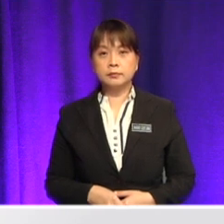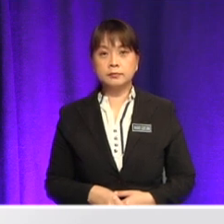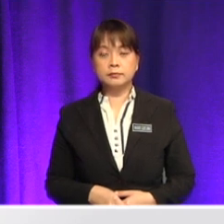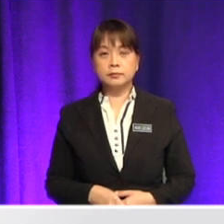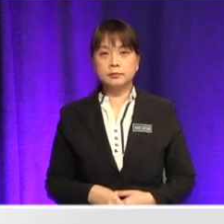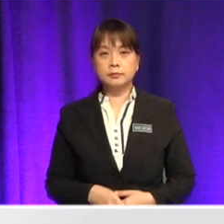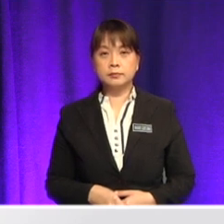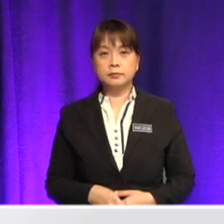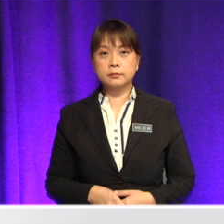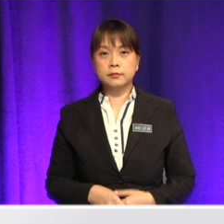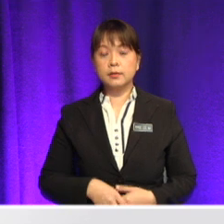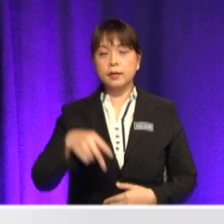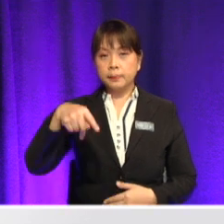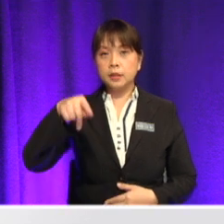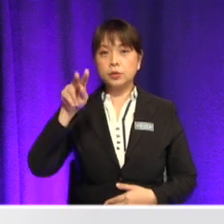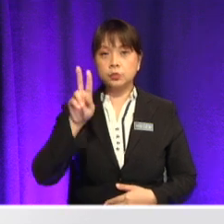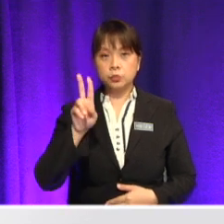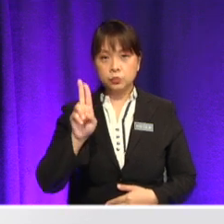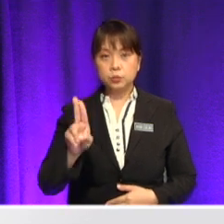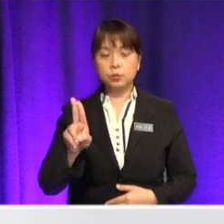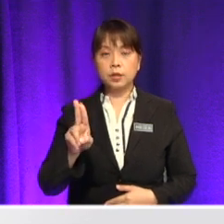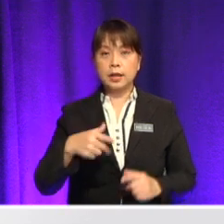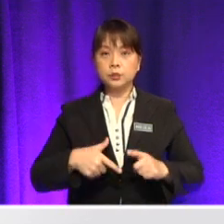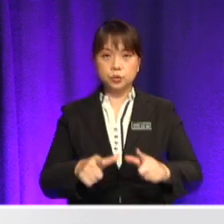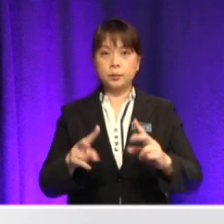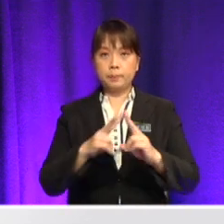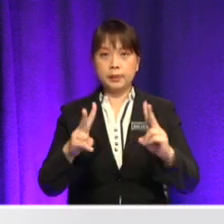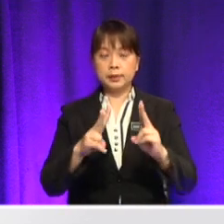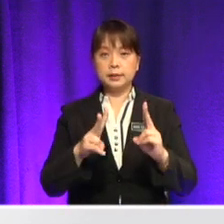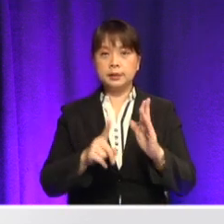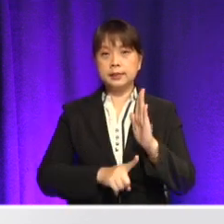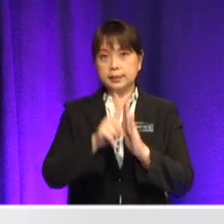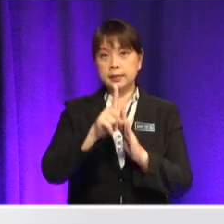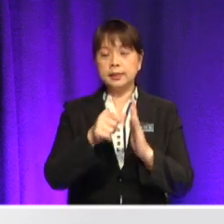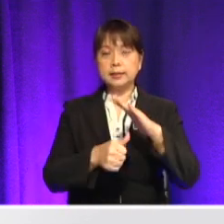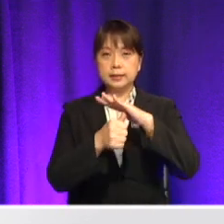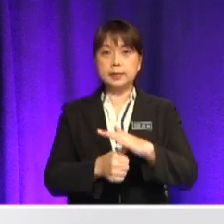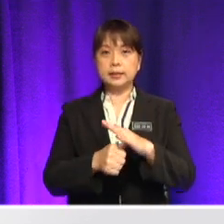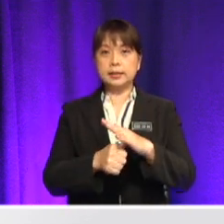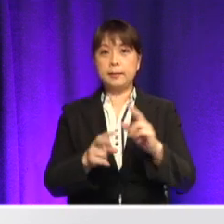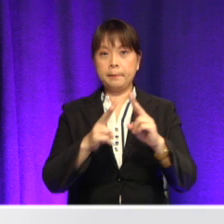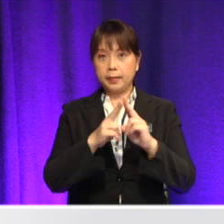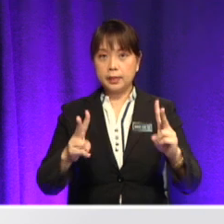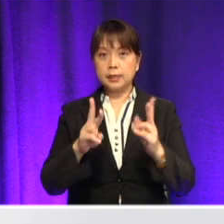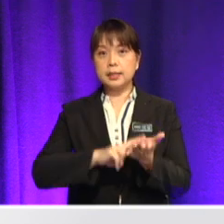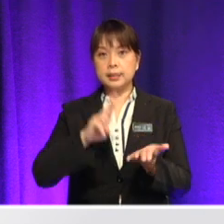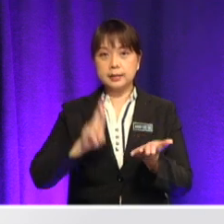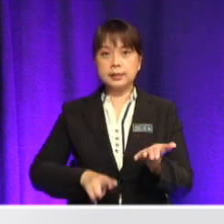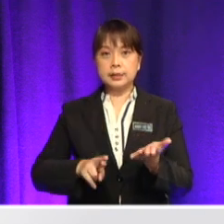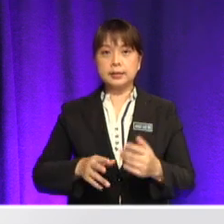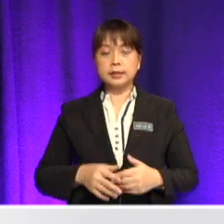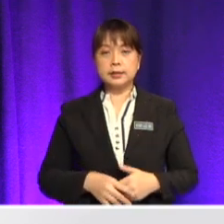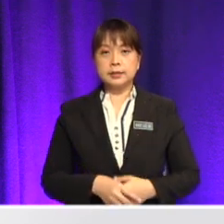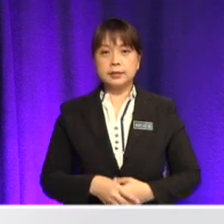paling Ting Ting tinggi jadi tekanan Dia paling rendah Oke Bagus